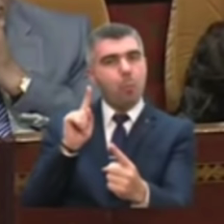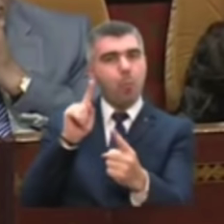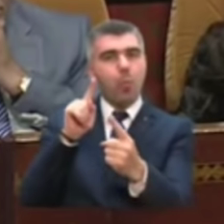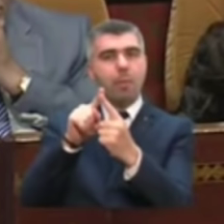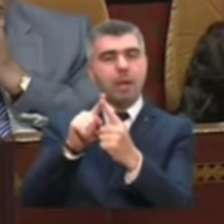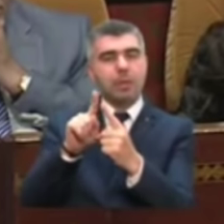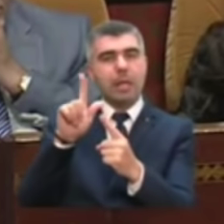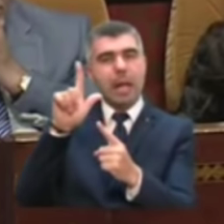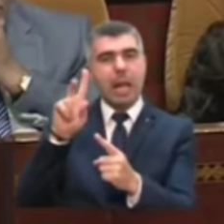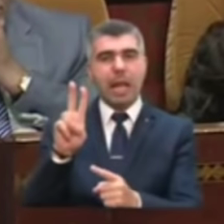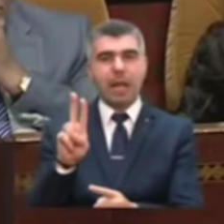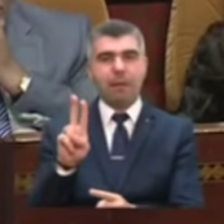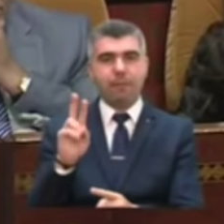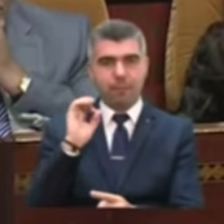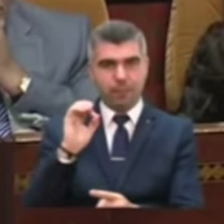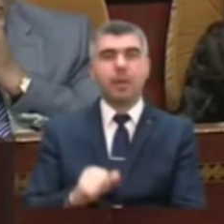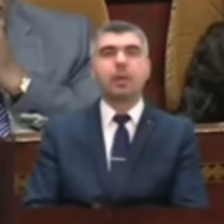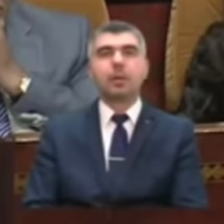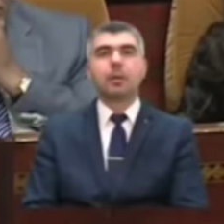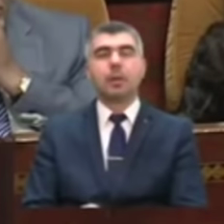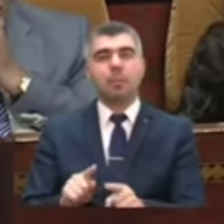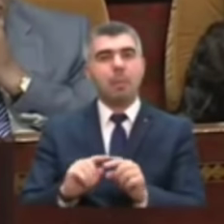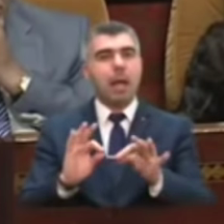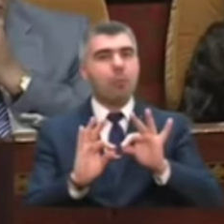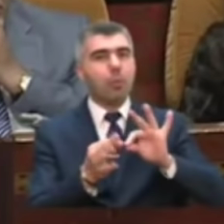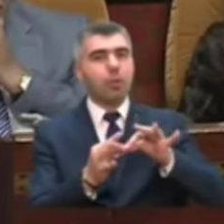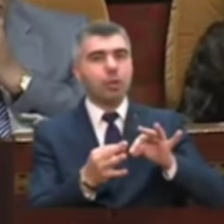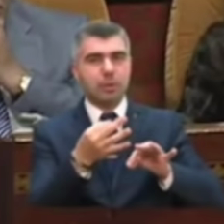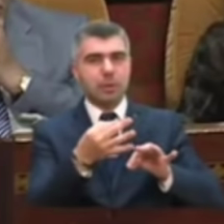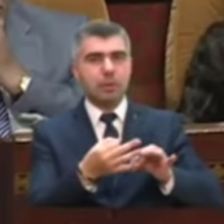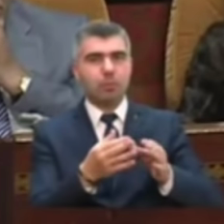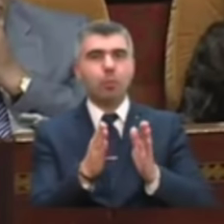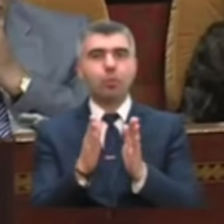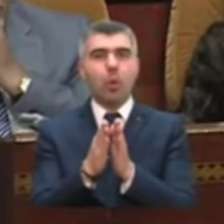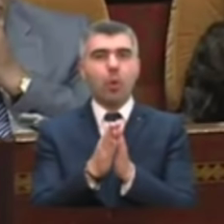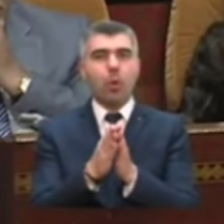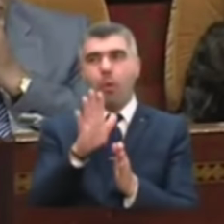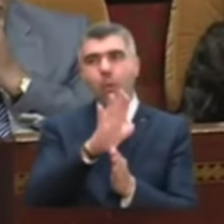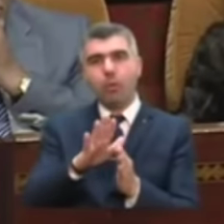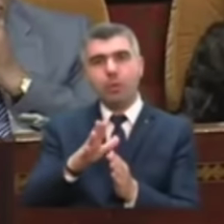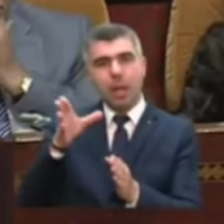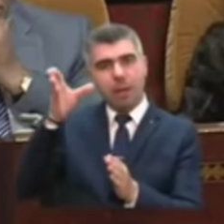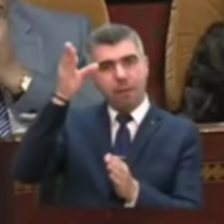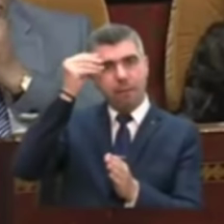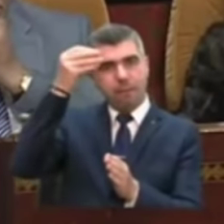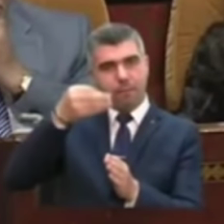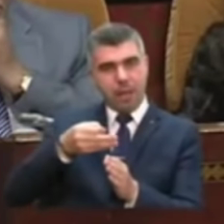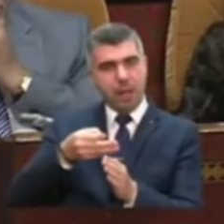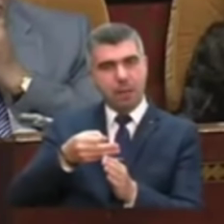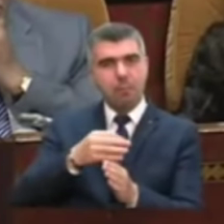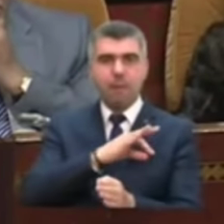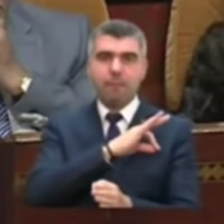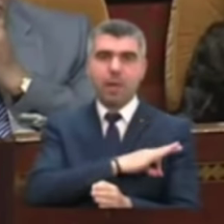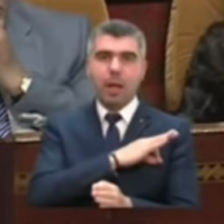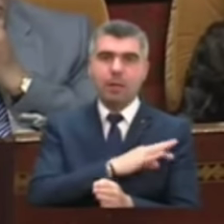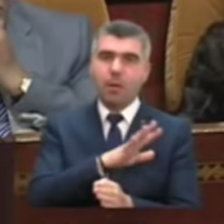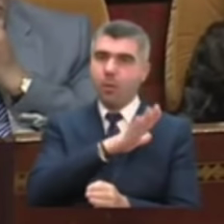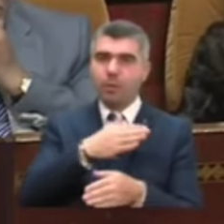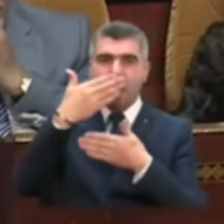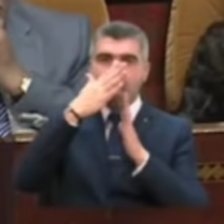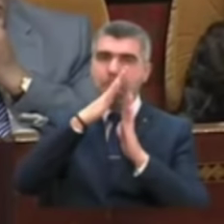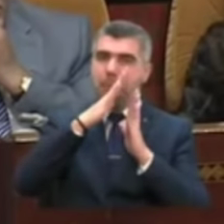شك، وتدير الترجمة وغادي يمكن المواطن يستفد سواء كان حنا مغاربة كاملين ما كاين